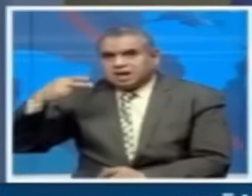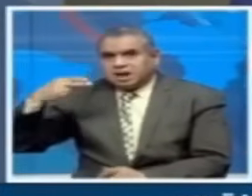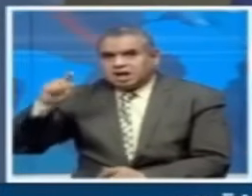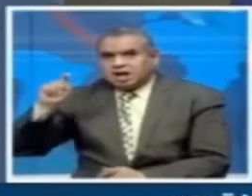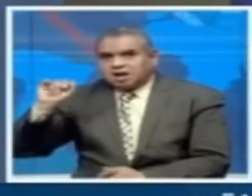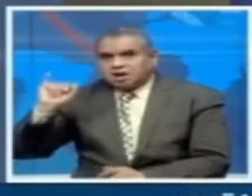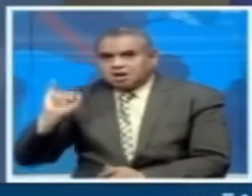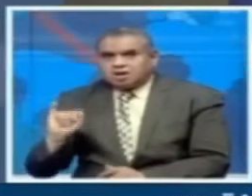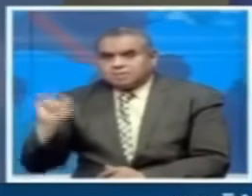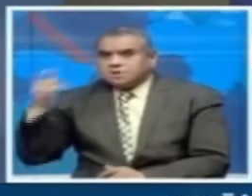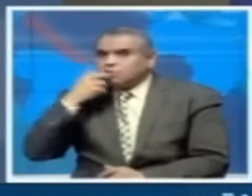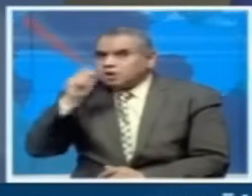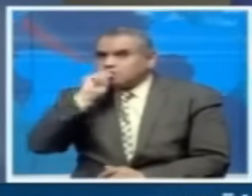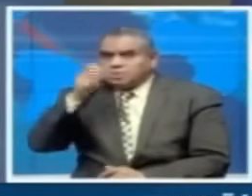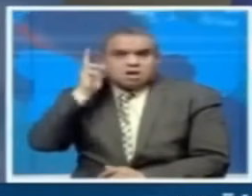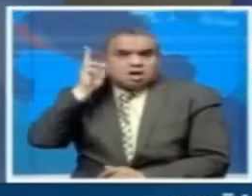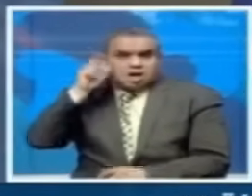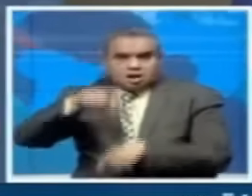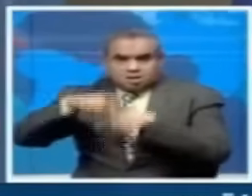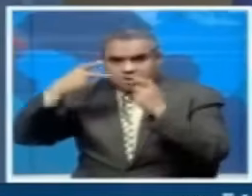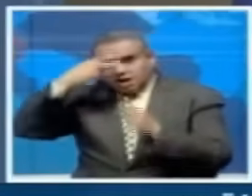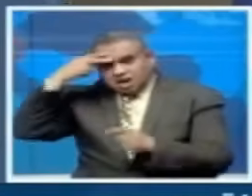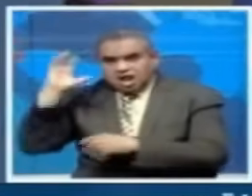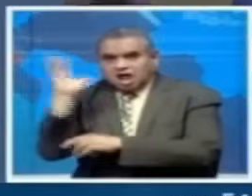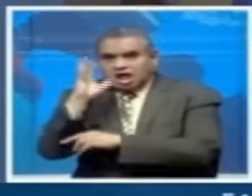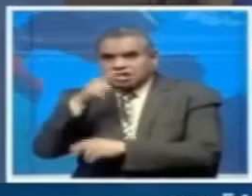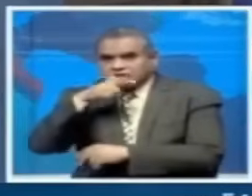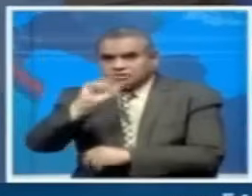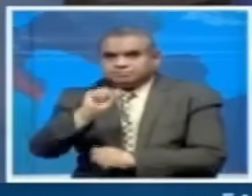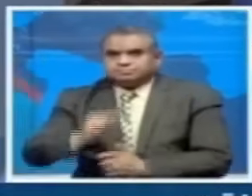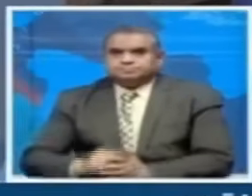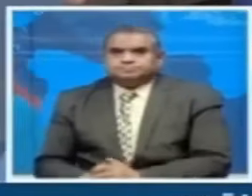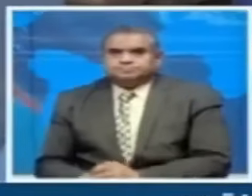حمد، حدثنا أين أنت وما الجديد لديك الآن؟